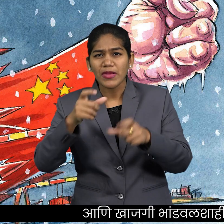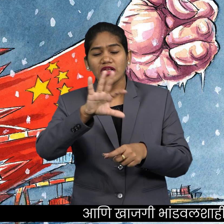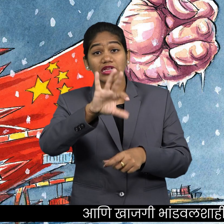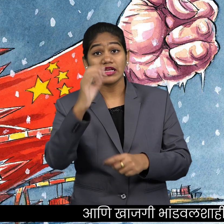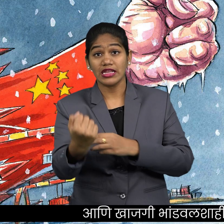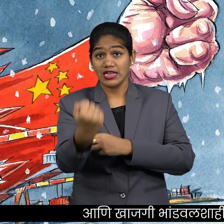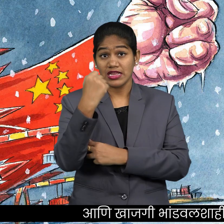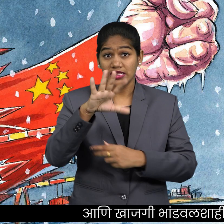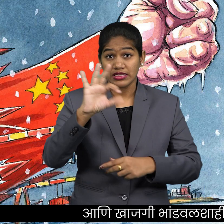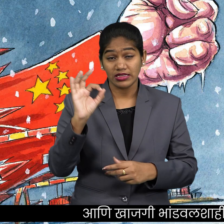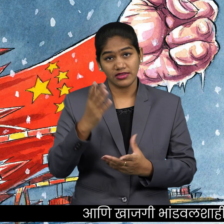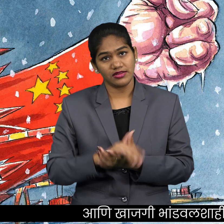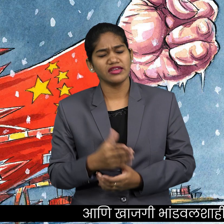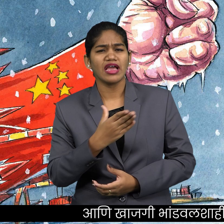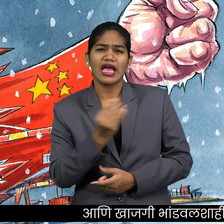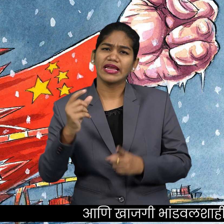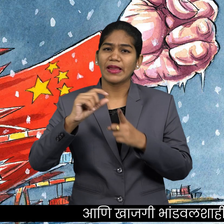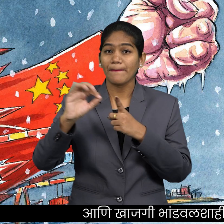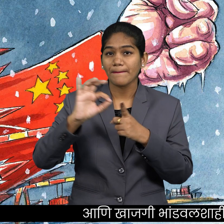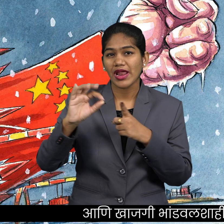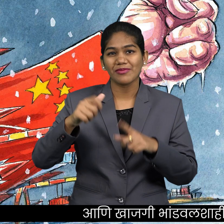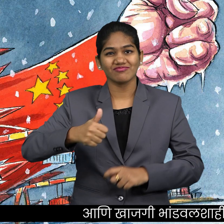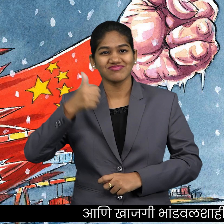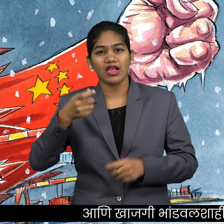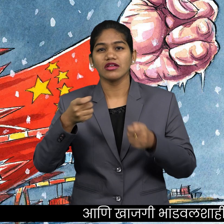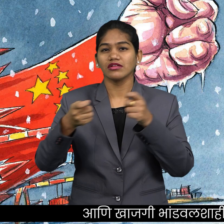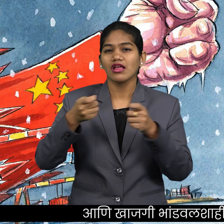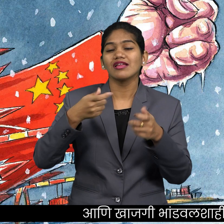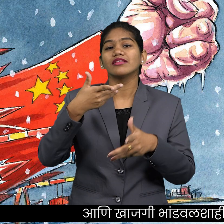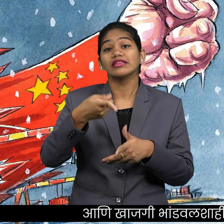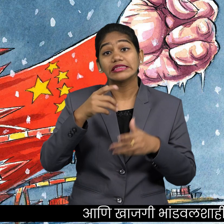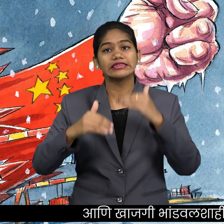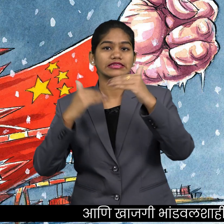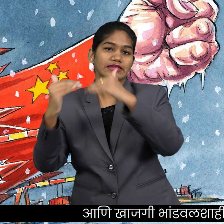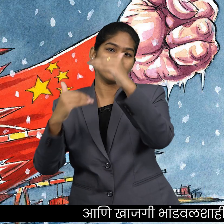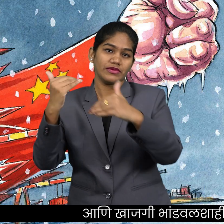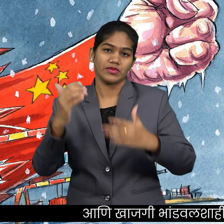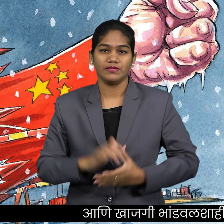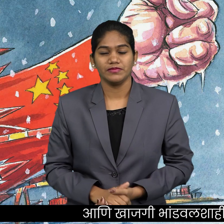आणि खासगी भांडवलशाही नियंत्रित विकासाचा पुरस्कार केला.